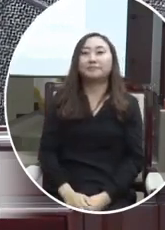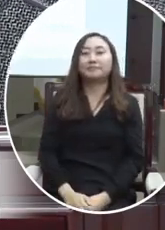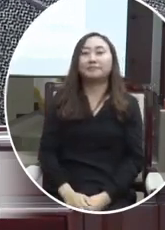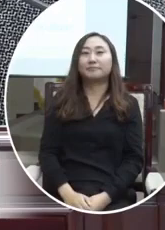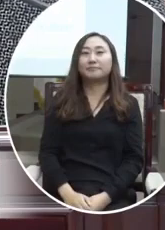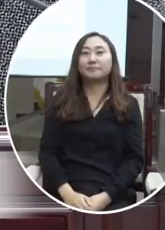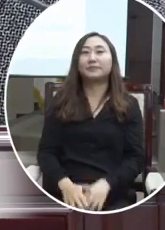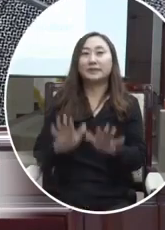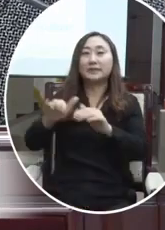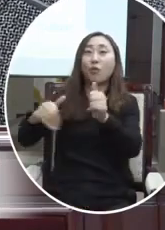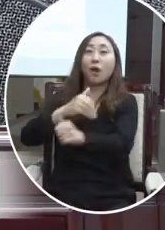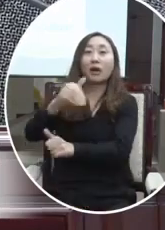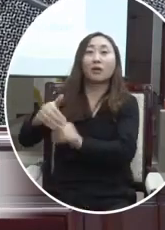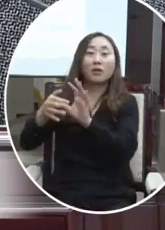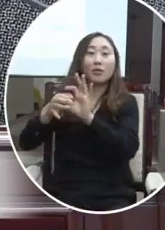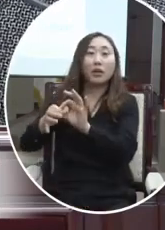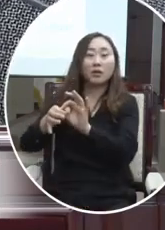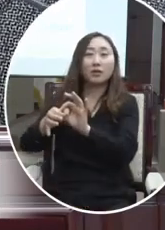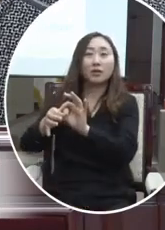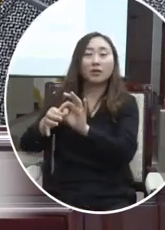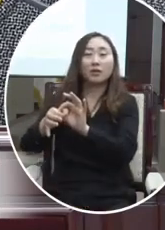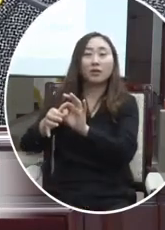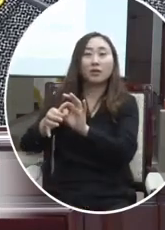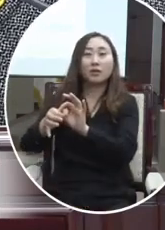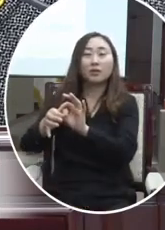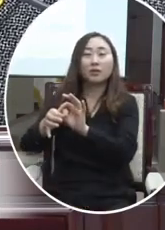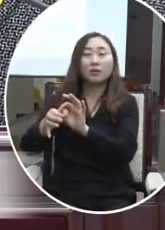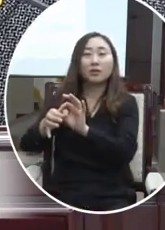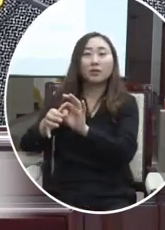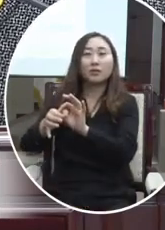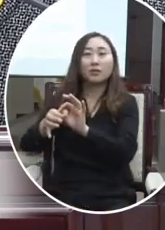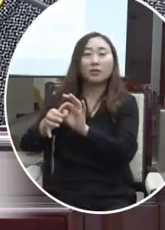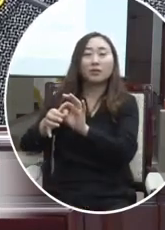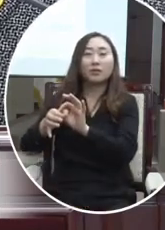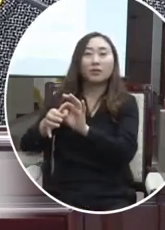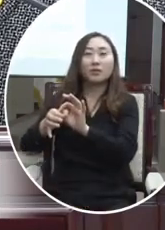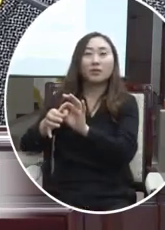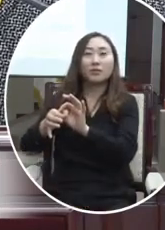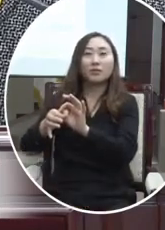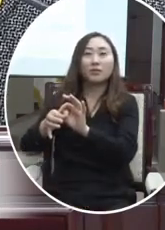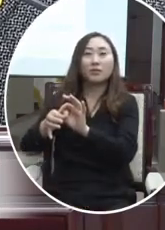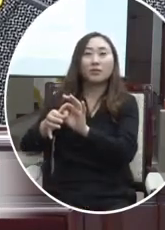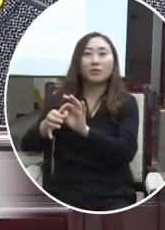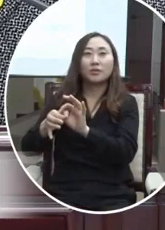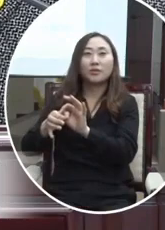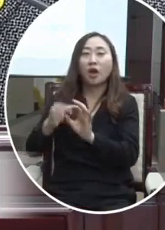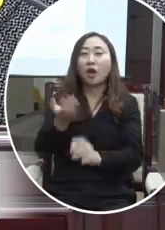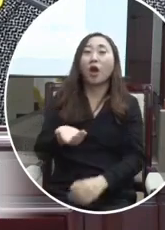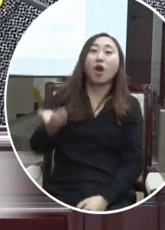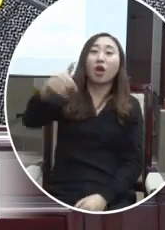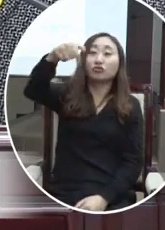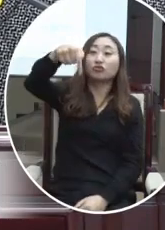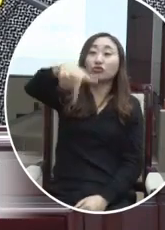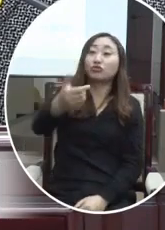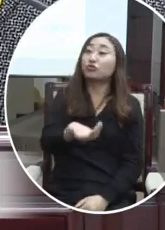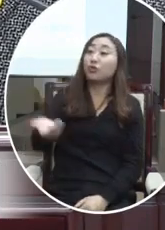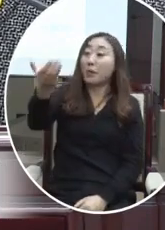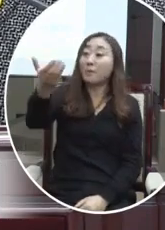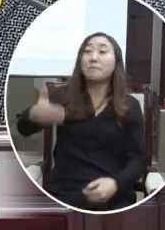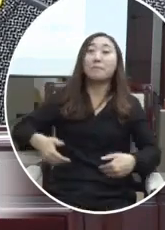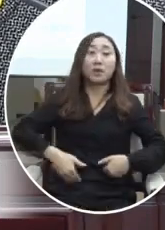건데 지금 환경 관련한 거는 두 가지 그 의원님 이제 지적은 국으로도 성격이